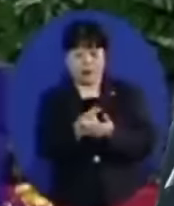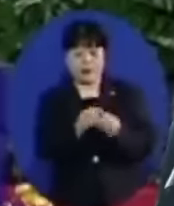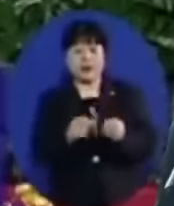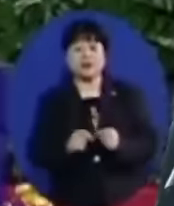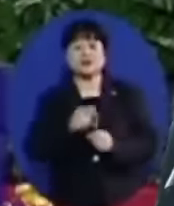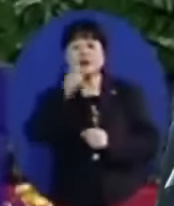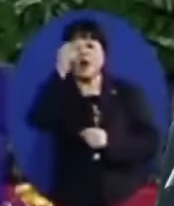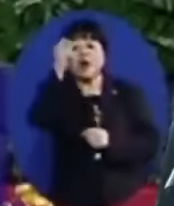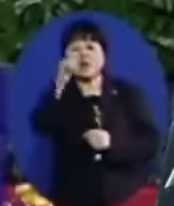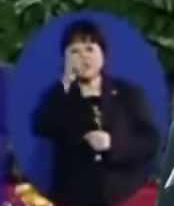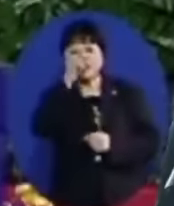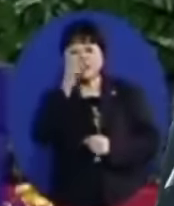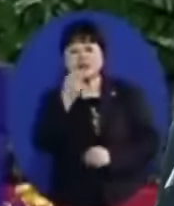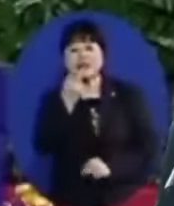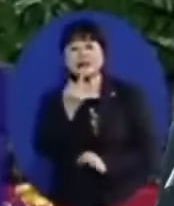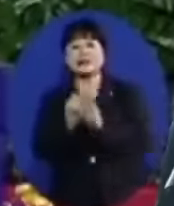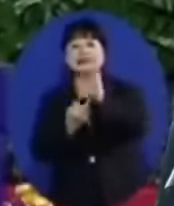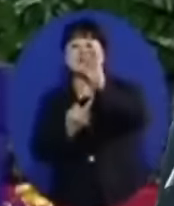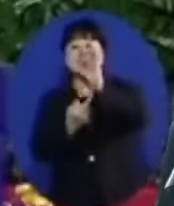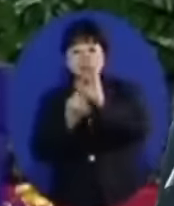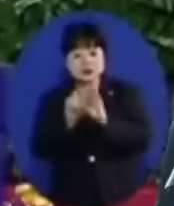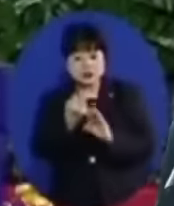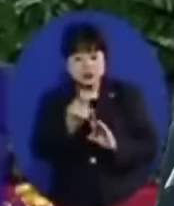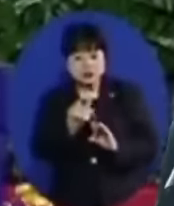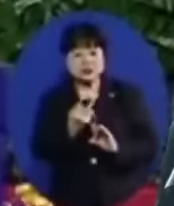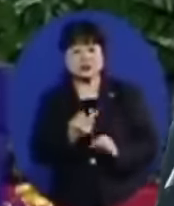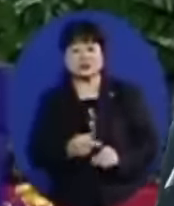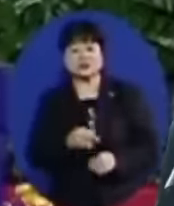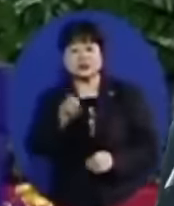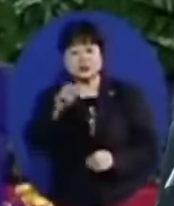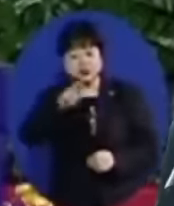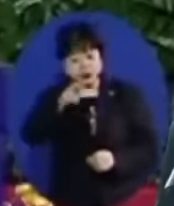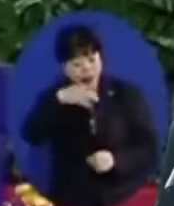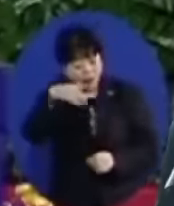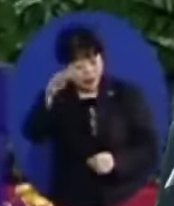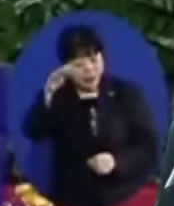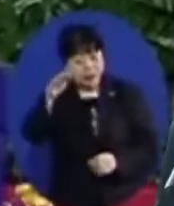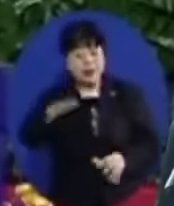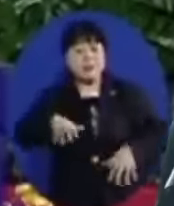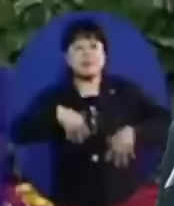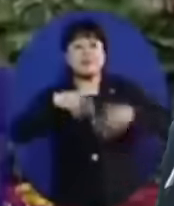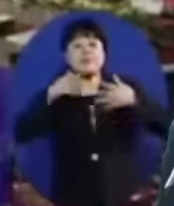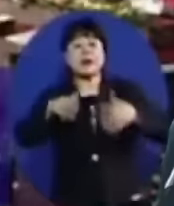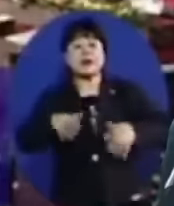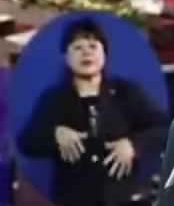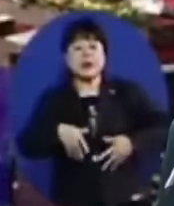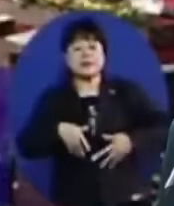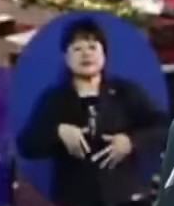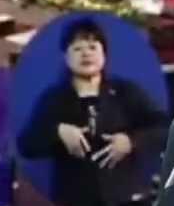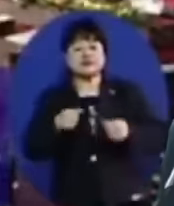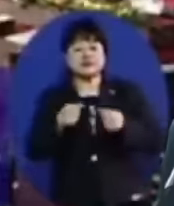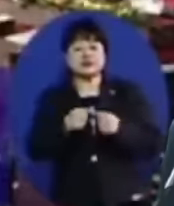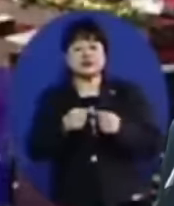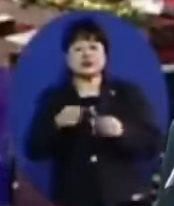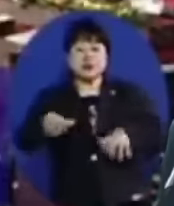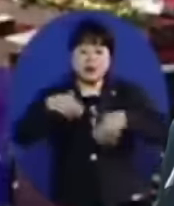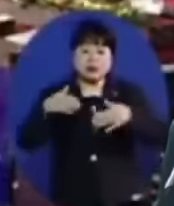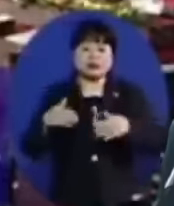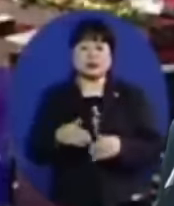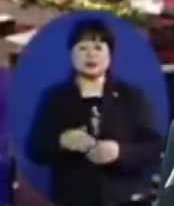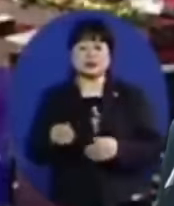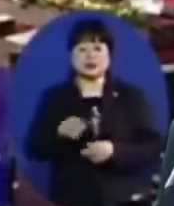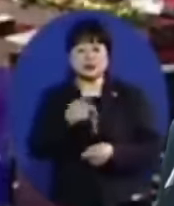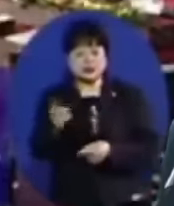있도다. 해는 뜨고 해는 지되 그 뜨던 곳으로 빨리 돌아가고 바람은 남으로 불다가 북으로 돌아가며 뭐 이리 돌며 저리